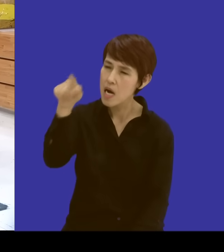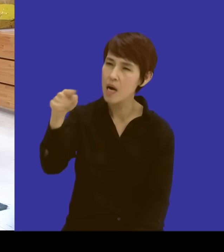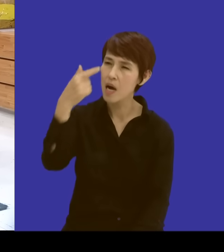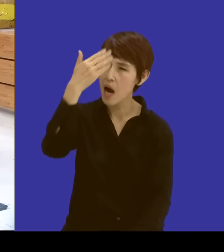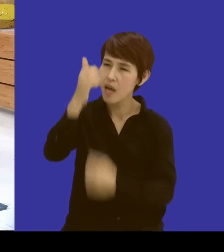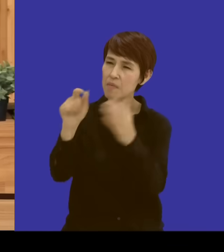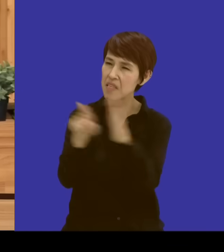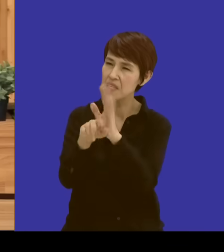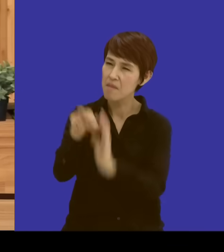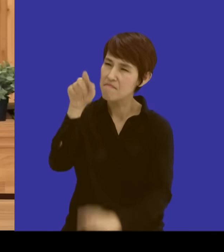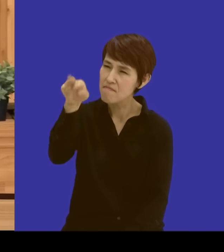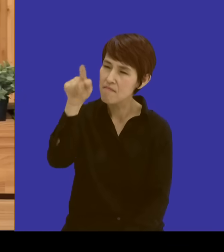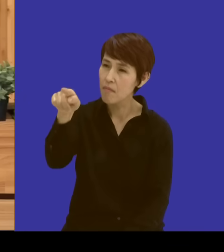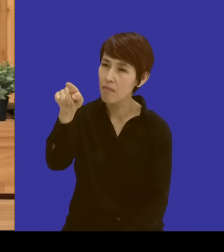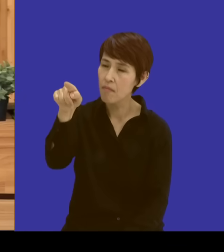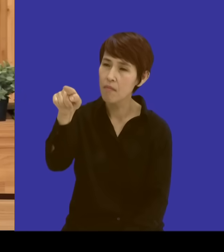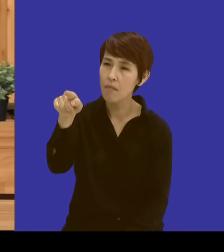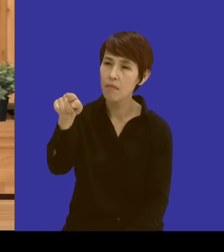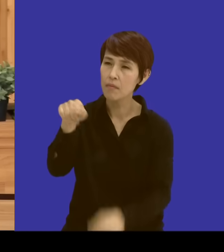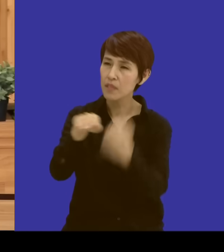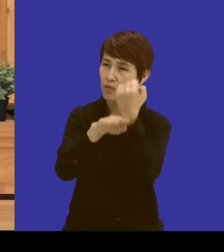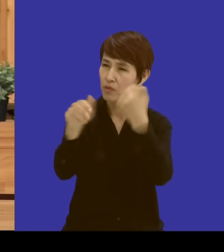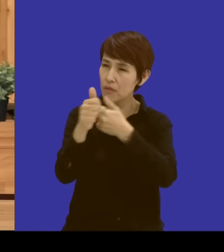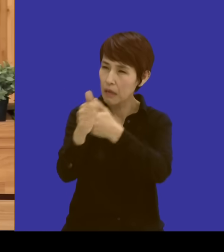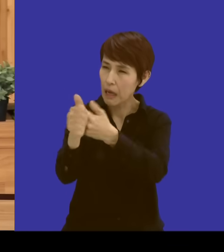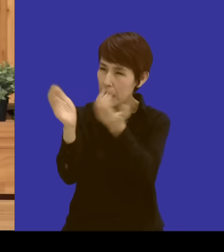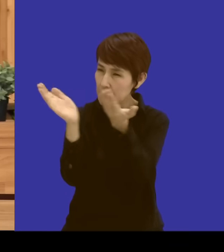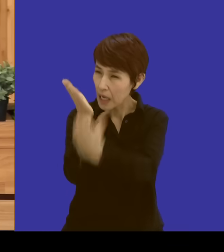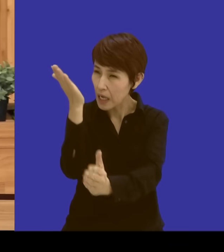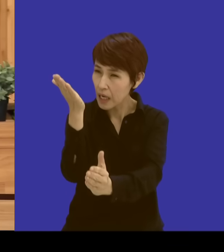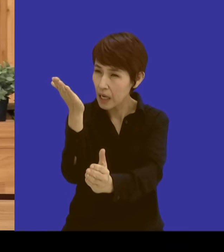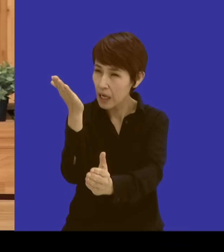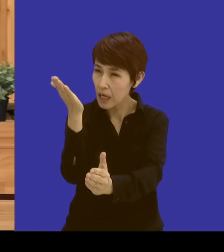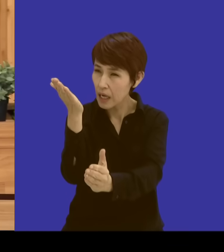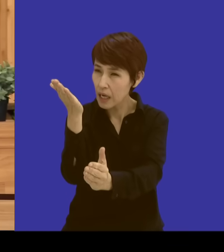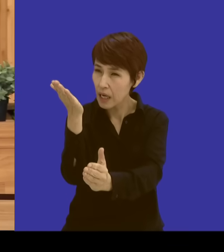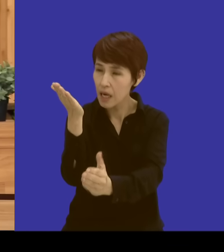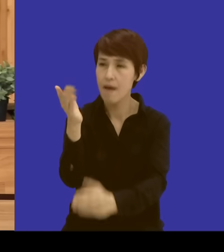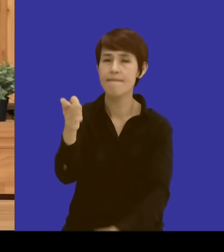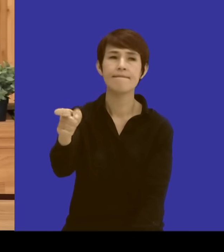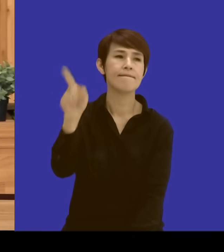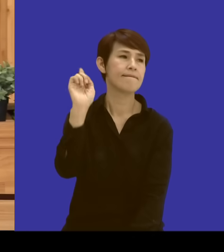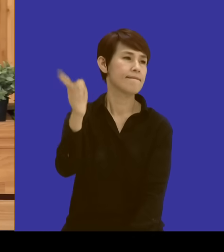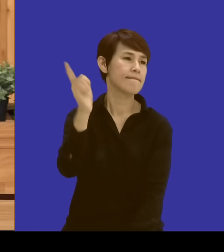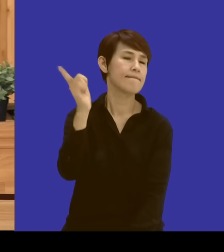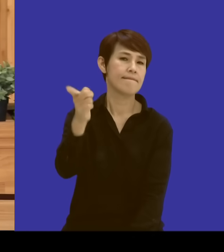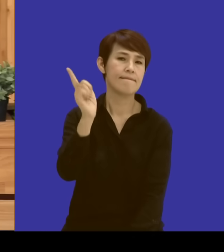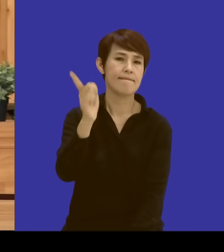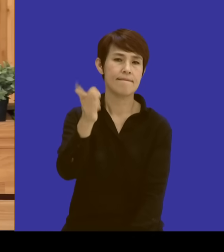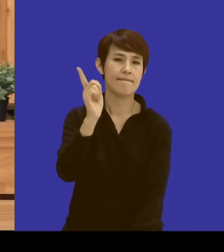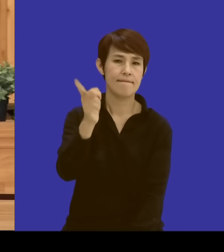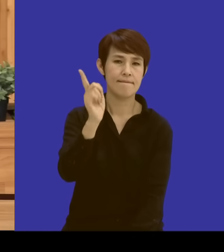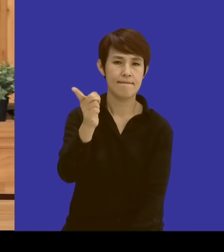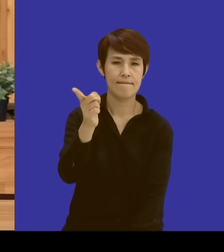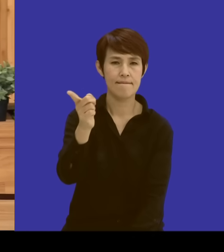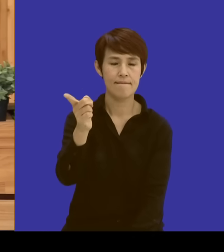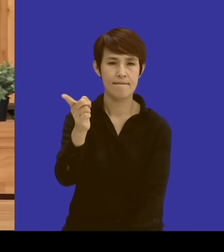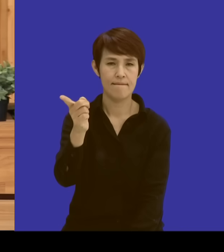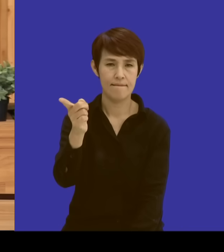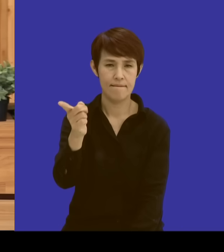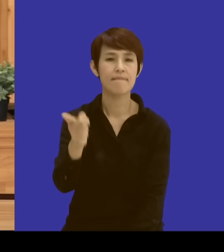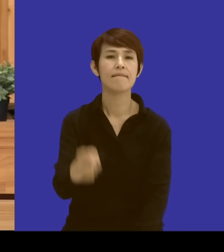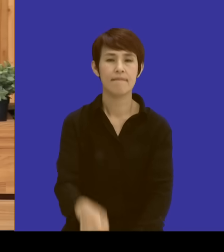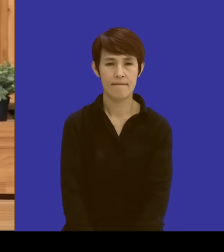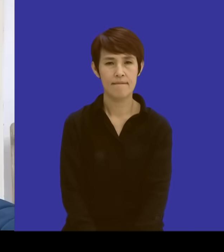크리스찬은 이래야 돼라는 틀을 만들어 놓고 거기에서 뭔가 맞지 않는 행동이나 언행이 나왔을 때 그것을 정죄란